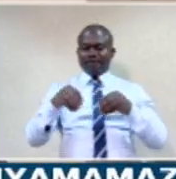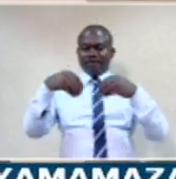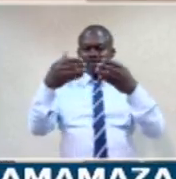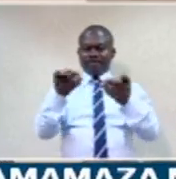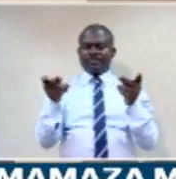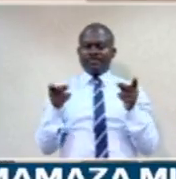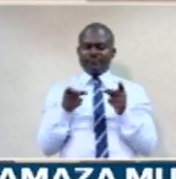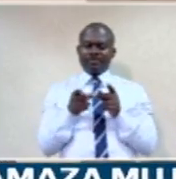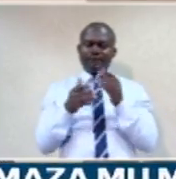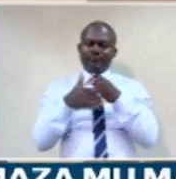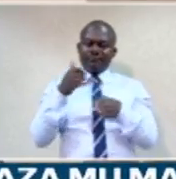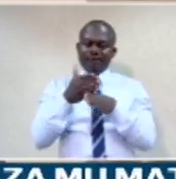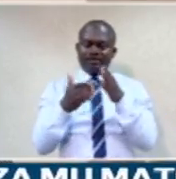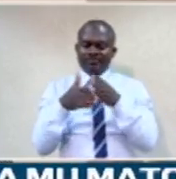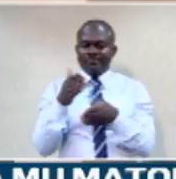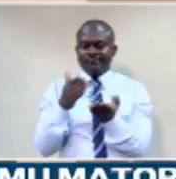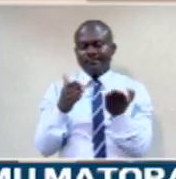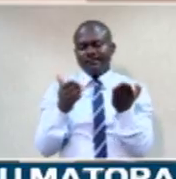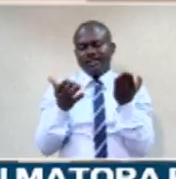naho bubatse